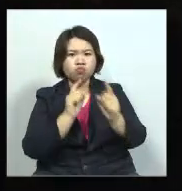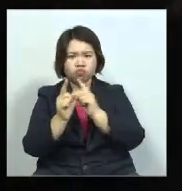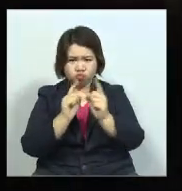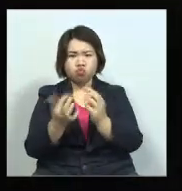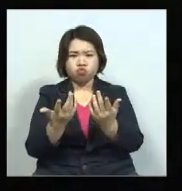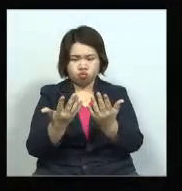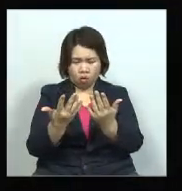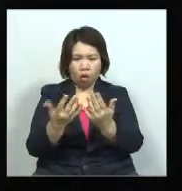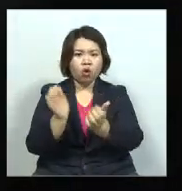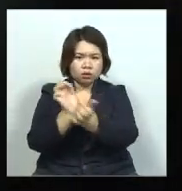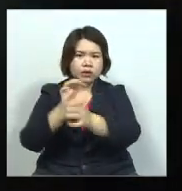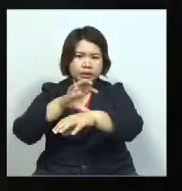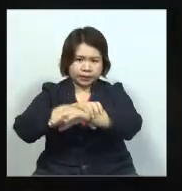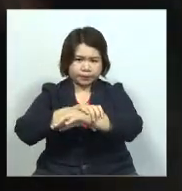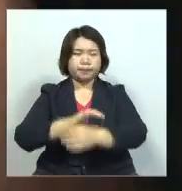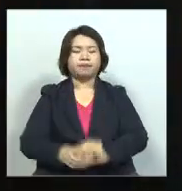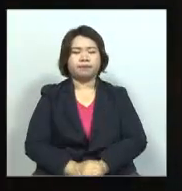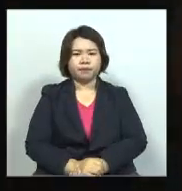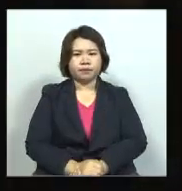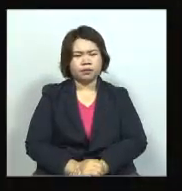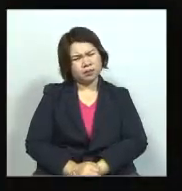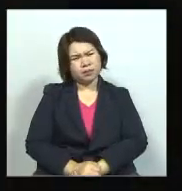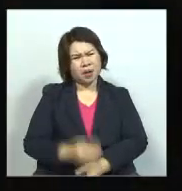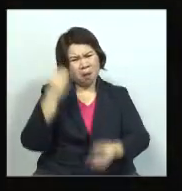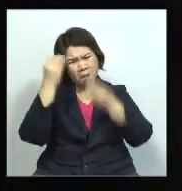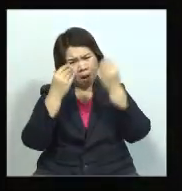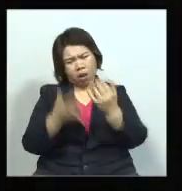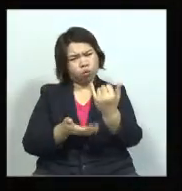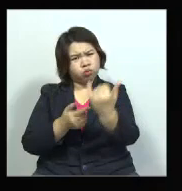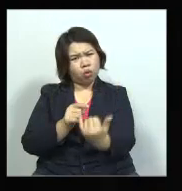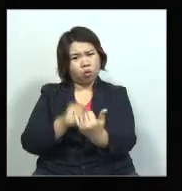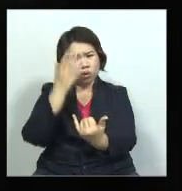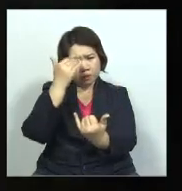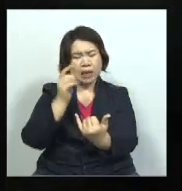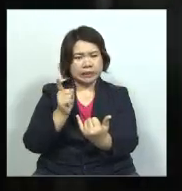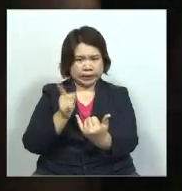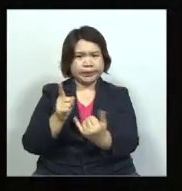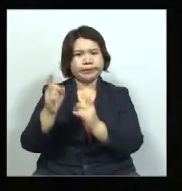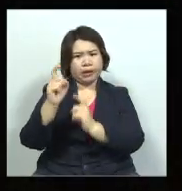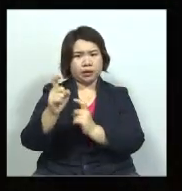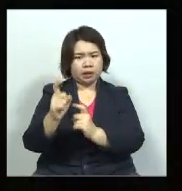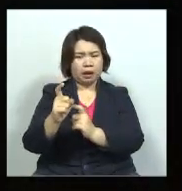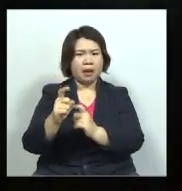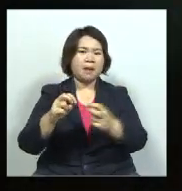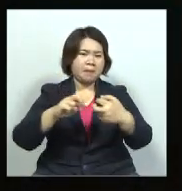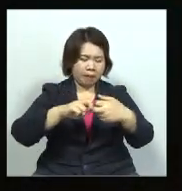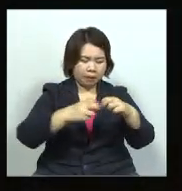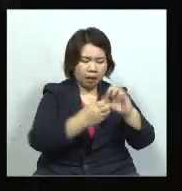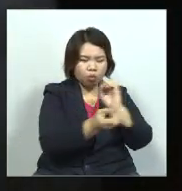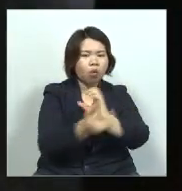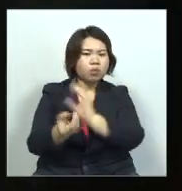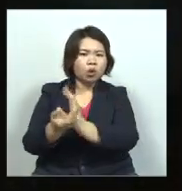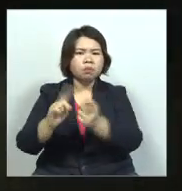นและดำเนินคดีแล้วนะคะ เมาแล้วไปนอนทำไมตรงนั้นนะอันนี้ถ้าเมาจริง คือมันอันตรายมาก สร้างความวุ่นว